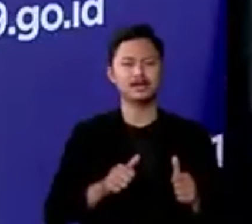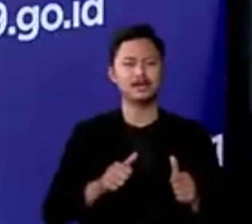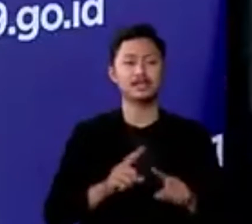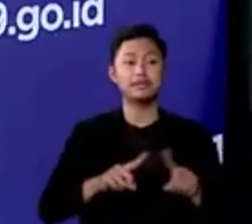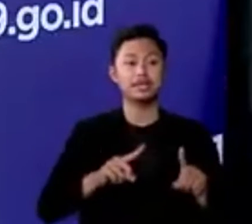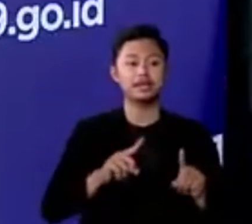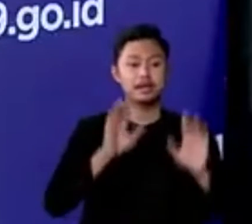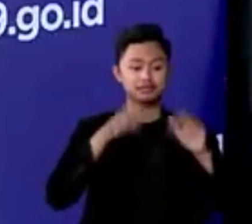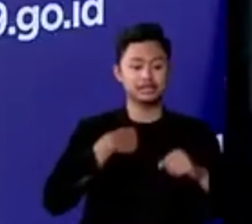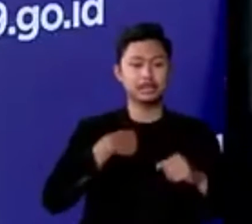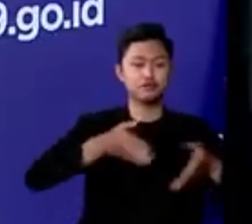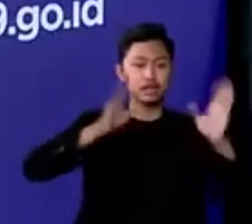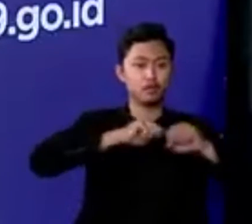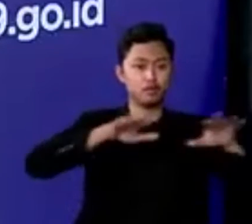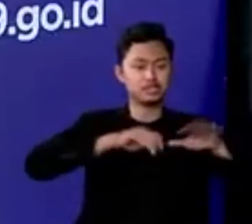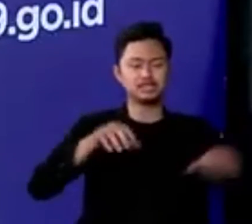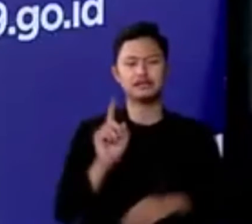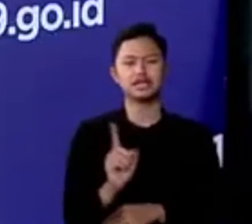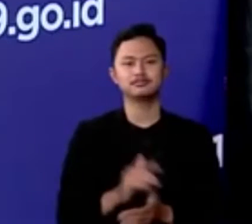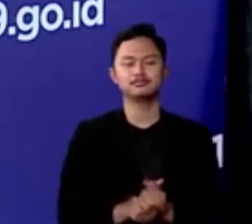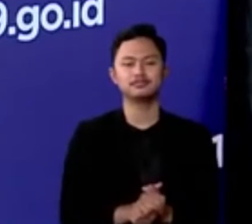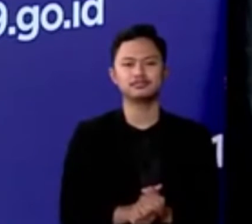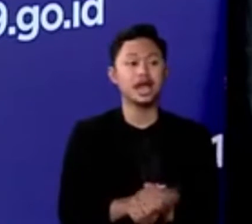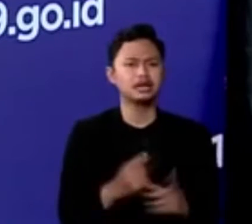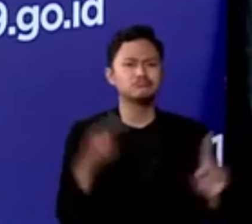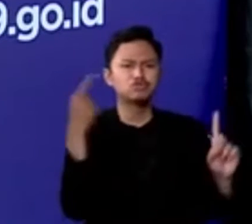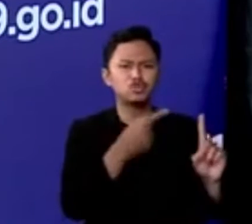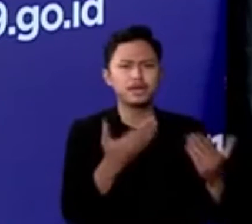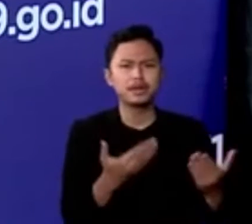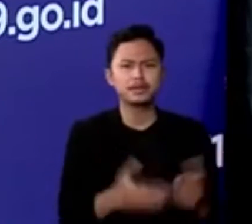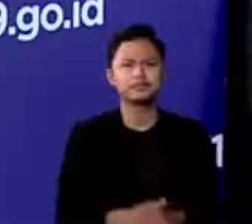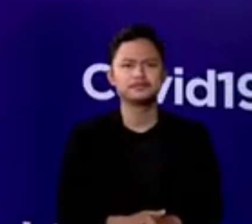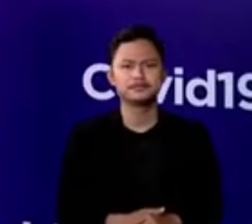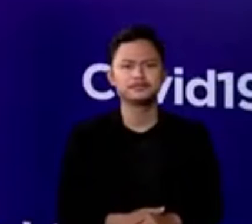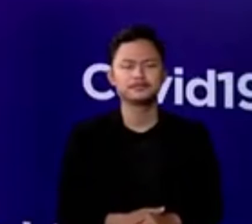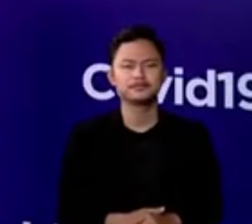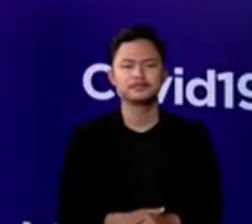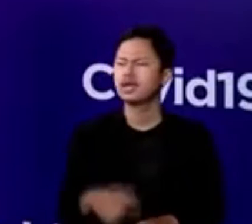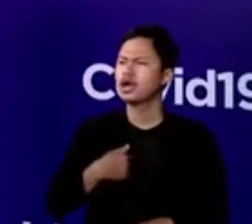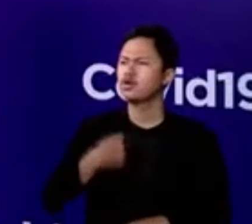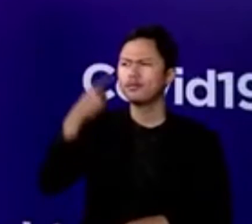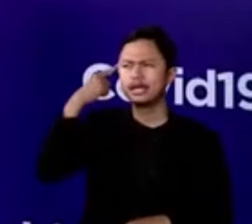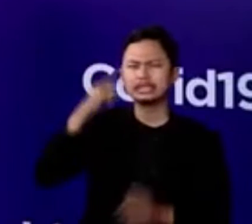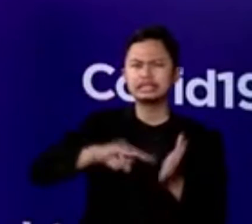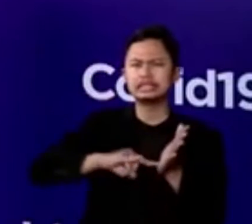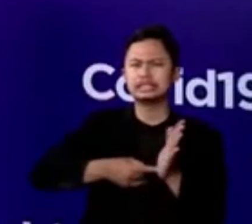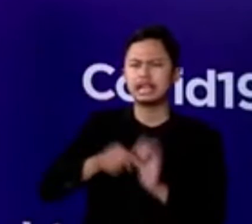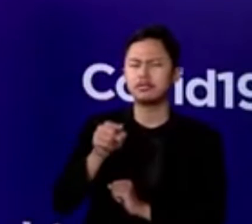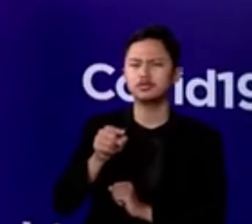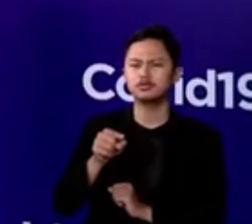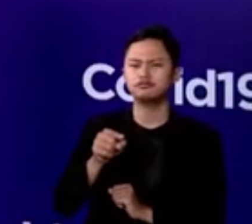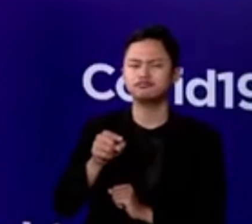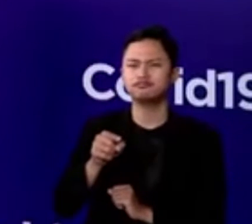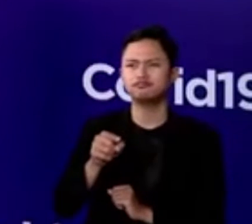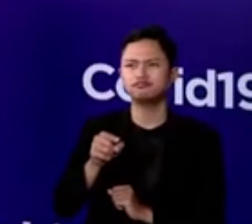disampaikan melalui digitalisasi konten ini sampai enggak sih ke target sasaran kalau saya rasa digital itu enggak memang paling-paling